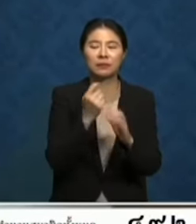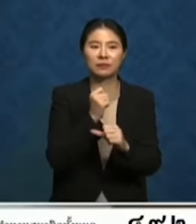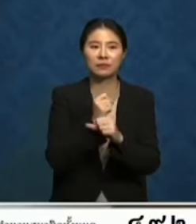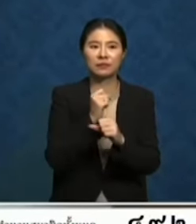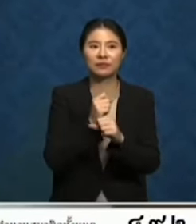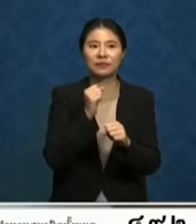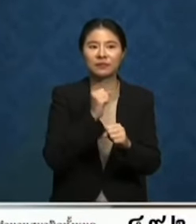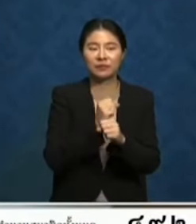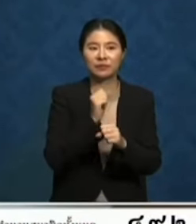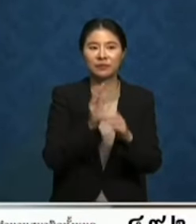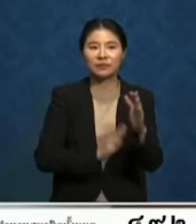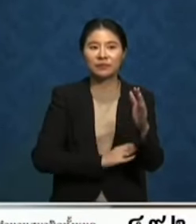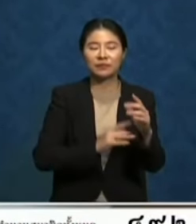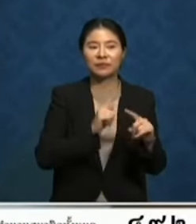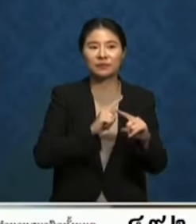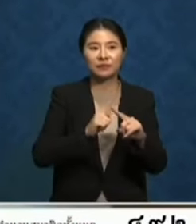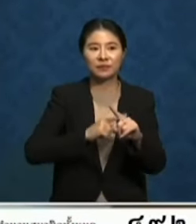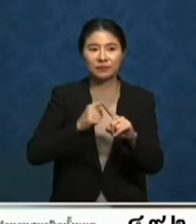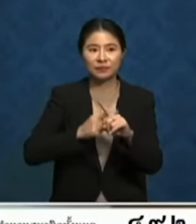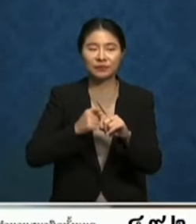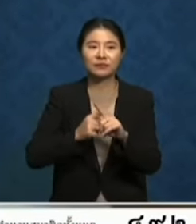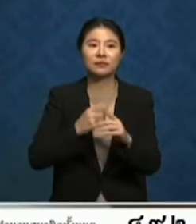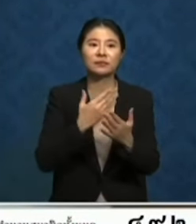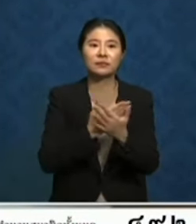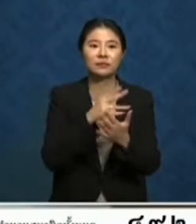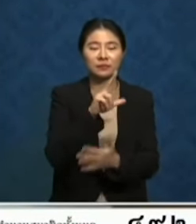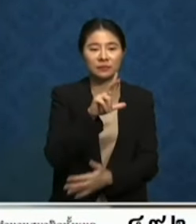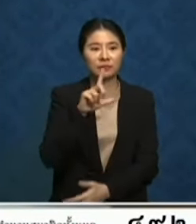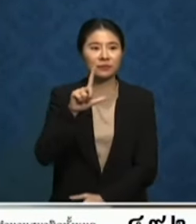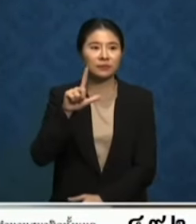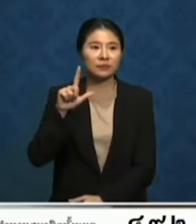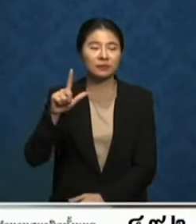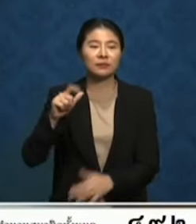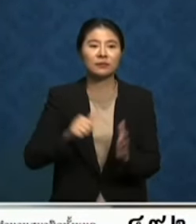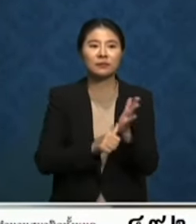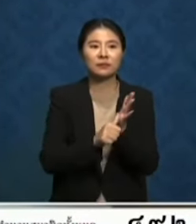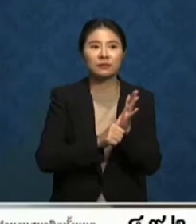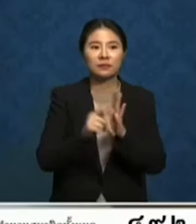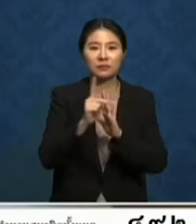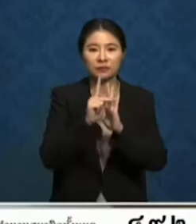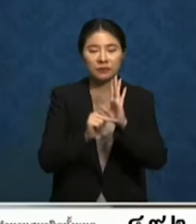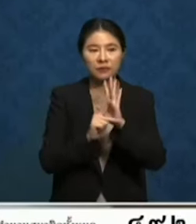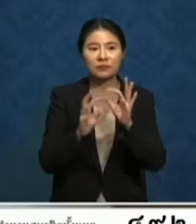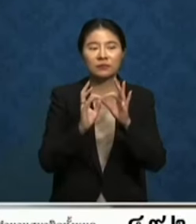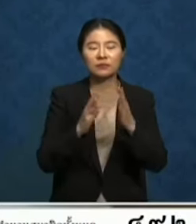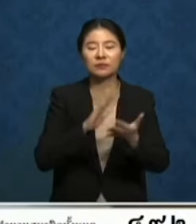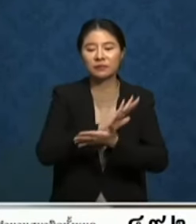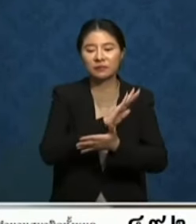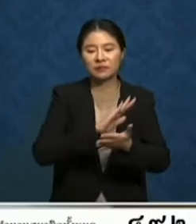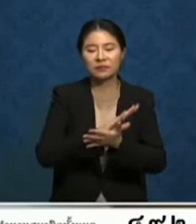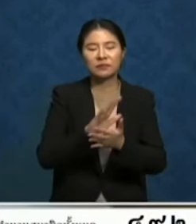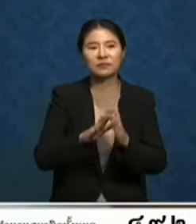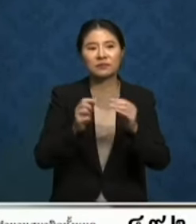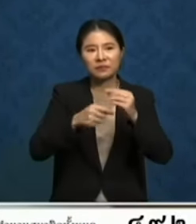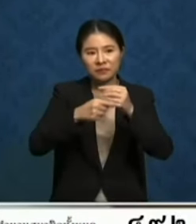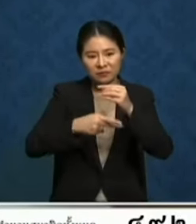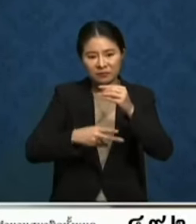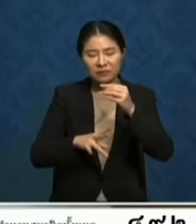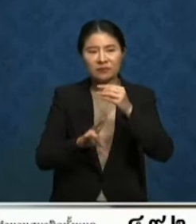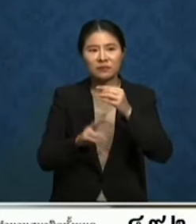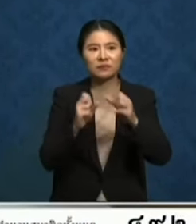ำมาหลายเดือนแล้วครับเพราะเงินงบประมาณ3ล้านล้านเนี่ยมันจะมาแก้กฎหมายฉบับนี้เนี่ยใช้กระดาษ A4 7มาตราไม่ได้